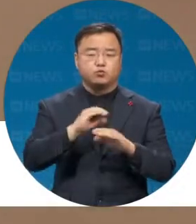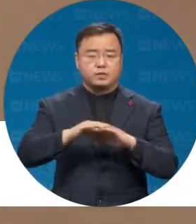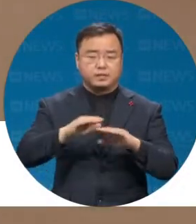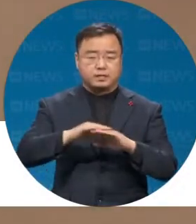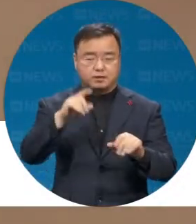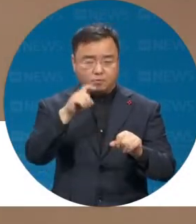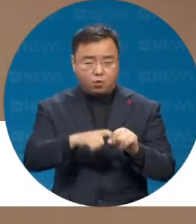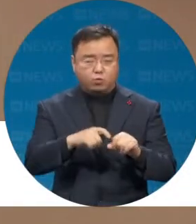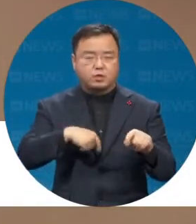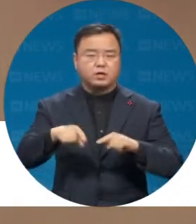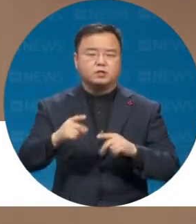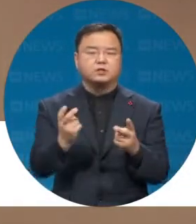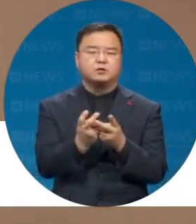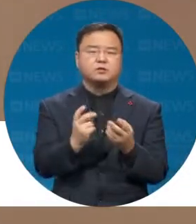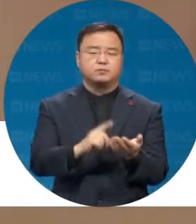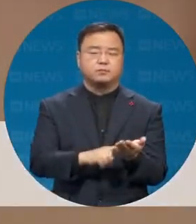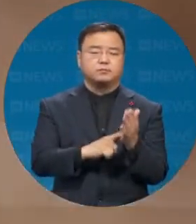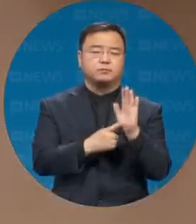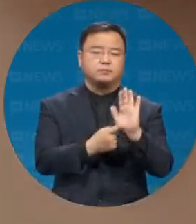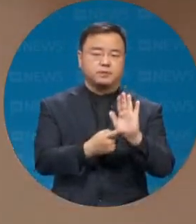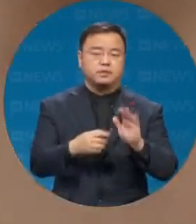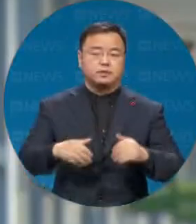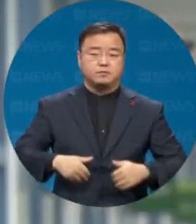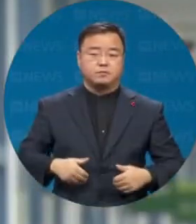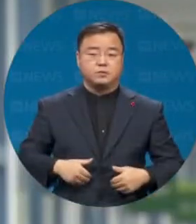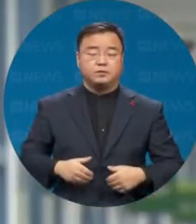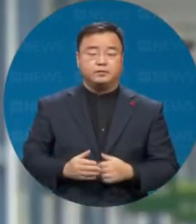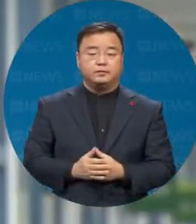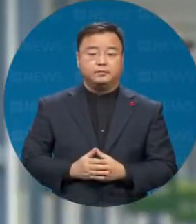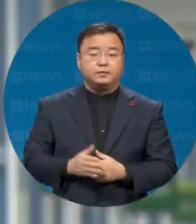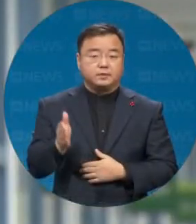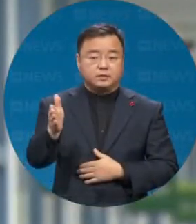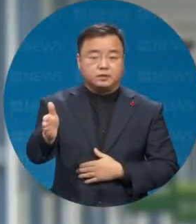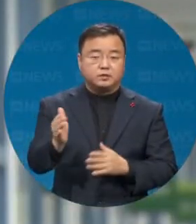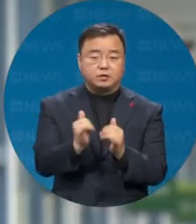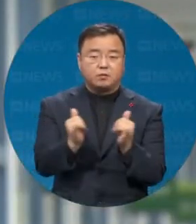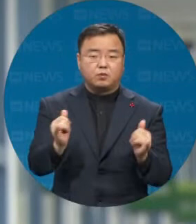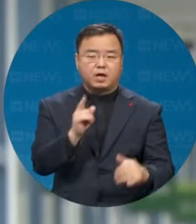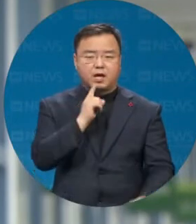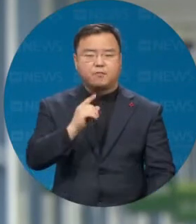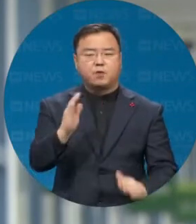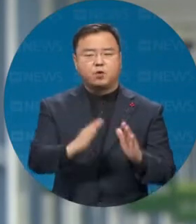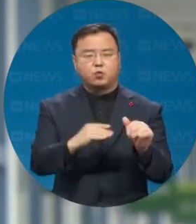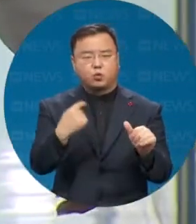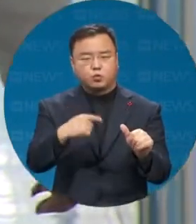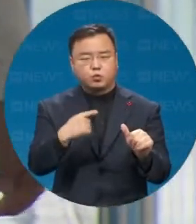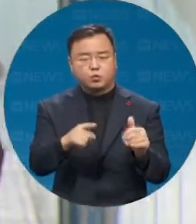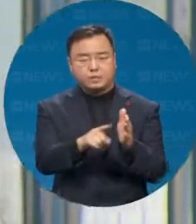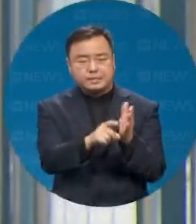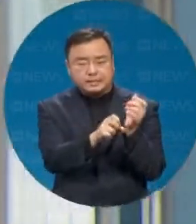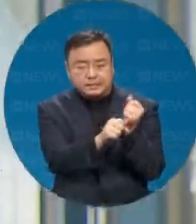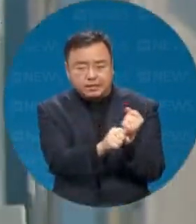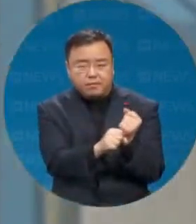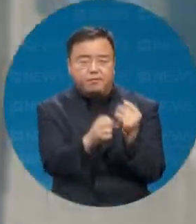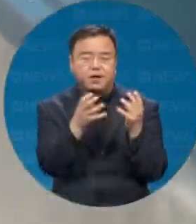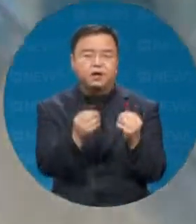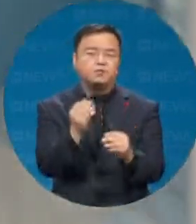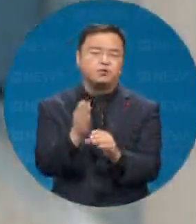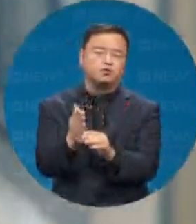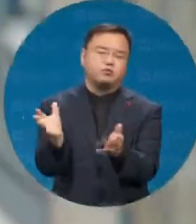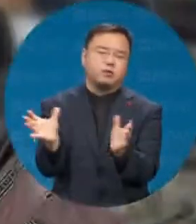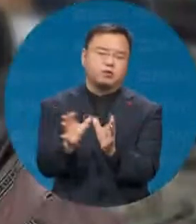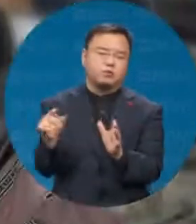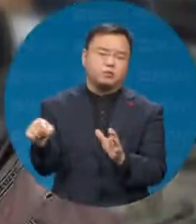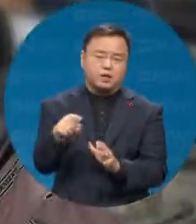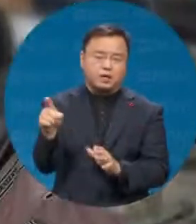정책들을 내 놓아야 된다 라 전문가들은 공교육 의존도가 높았던 중 2권이 코로나 상황이 후 학력이 떨어진